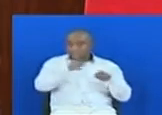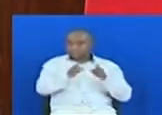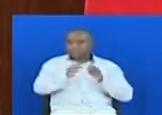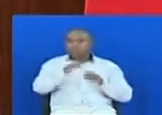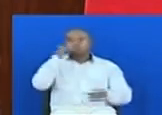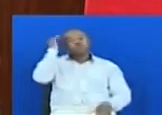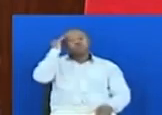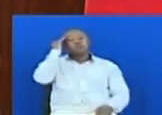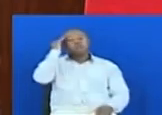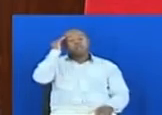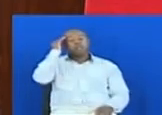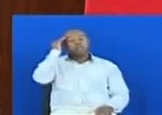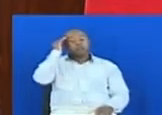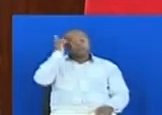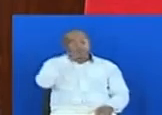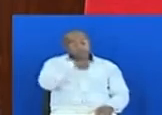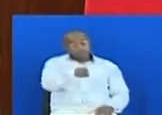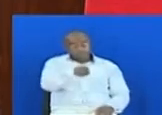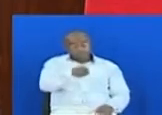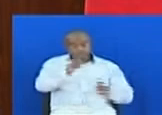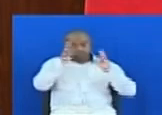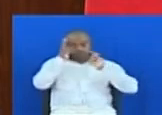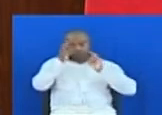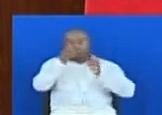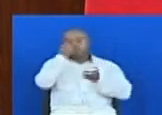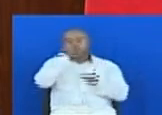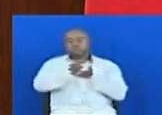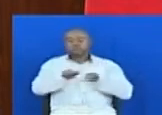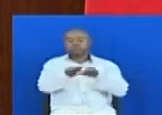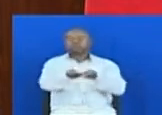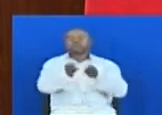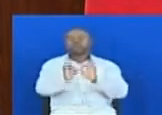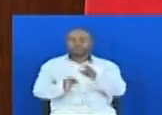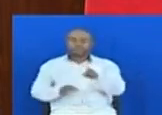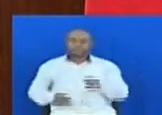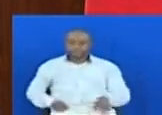vyema kuleta azimio hili katika bunge letu hili tukufu.